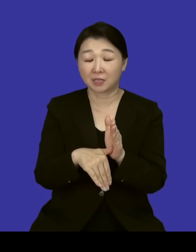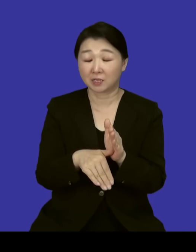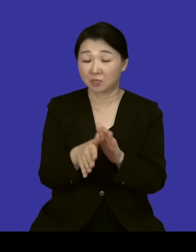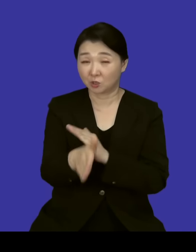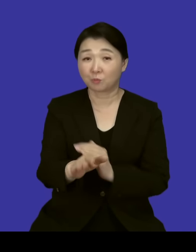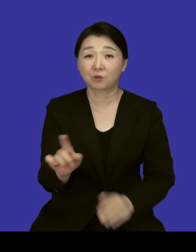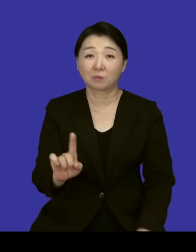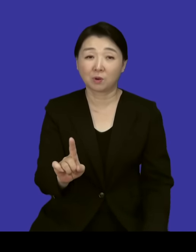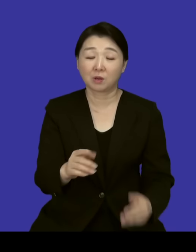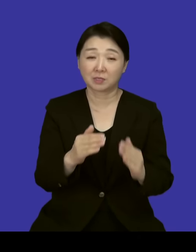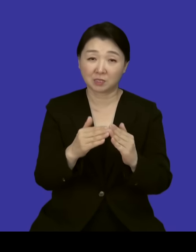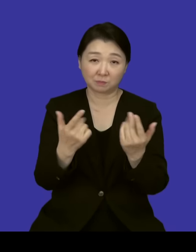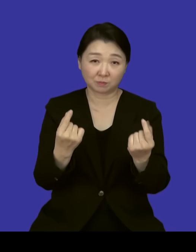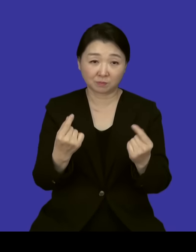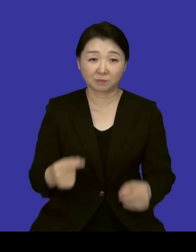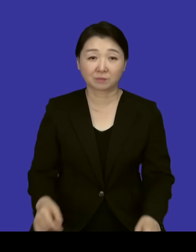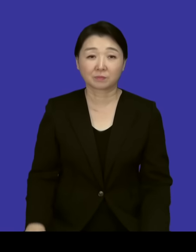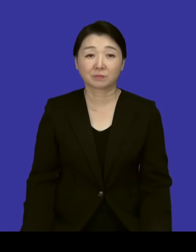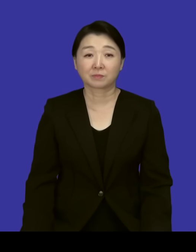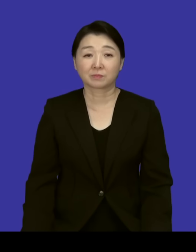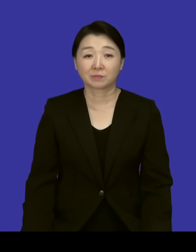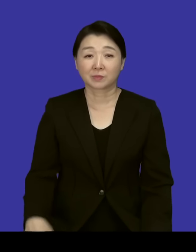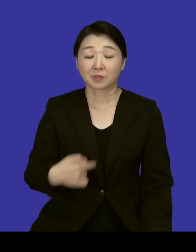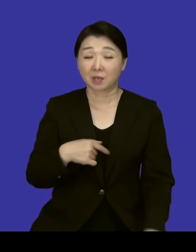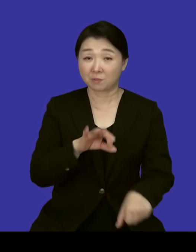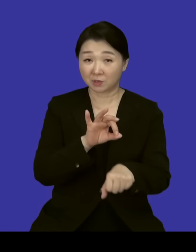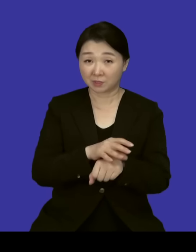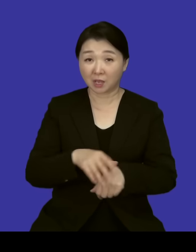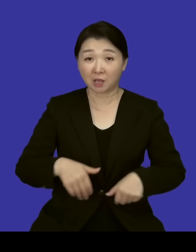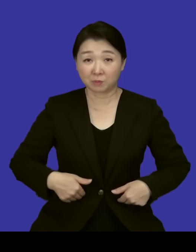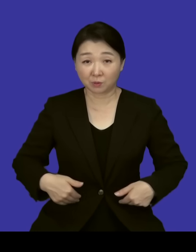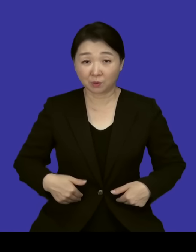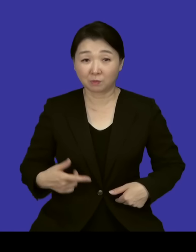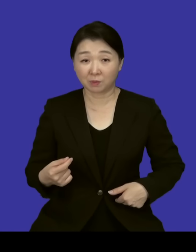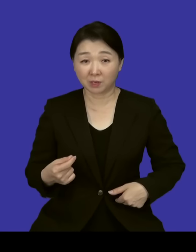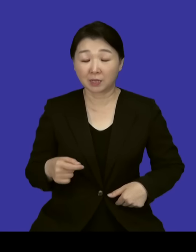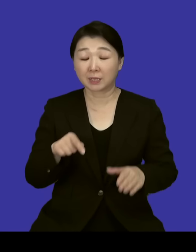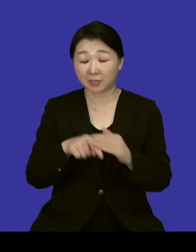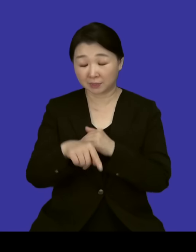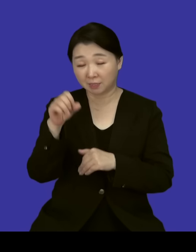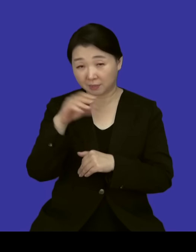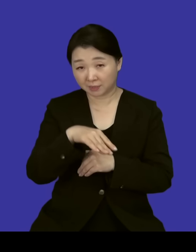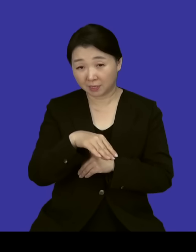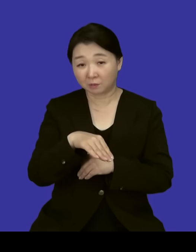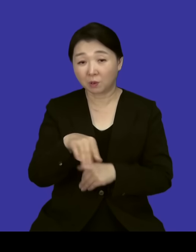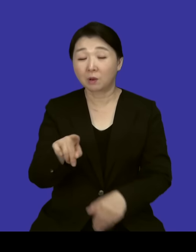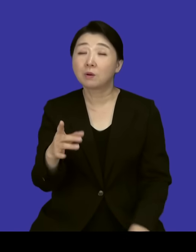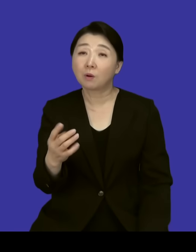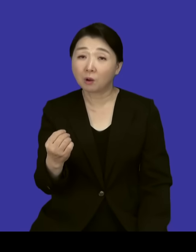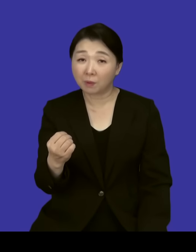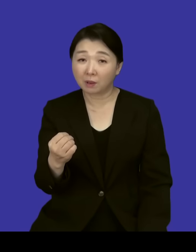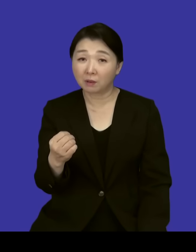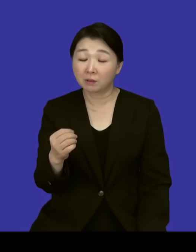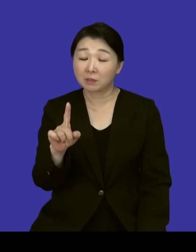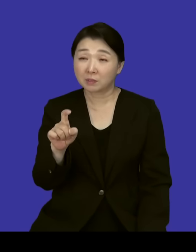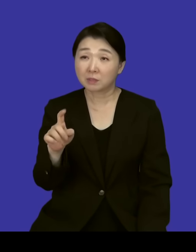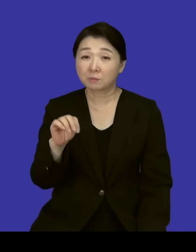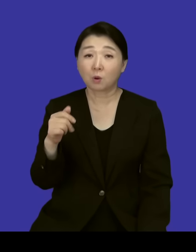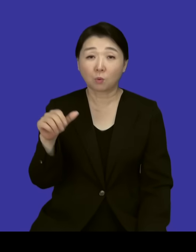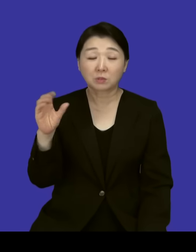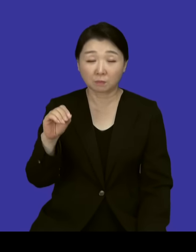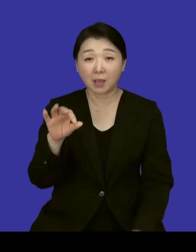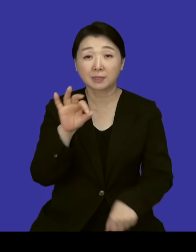예. 뭐 부동산도 마찬가지고, 예. 내가 뭔가 사야 되겠다고 하면 가서 그냥 바로 얼마예요? 10억 5천? 아,